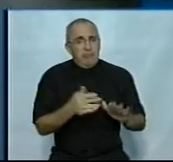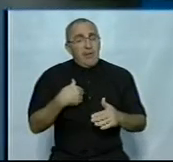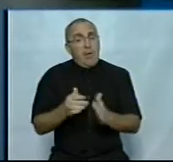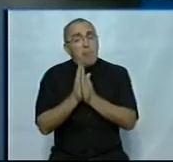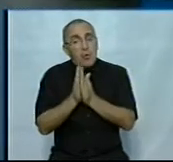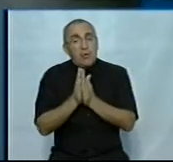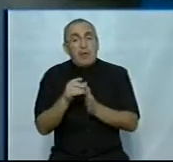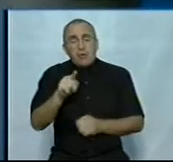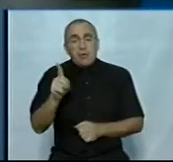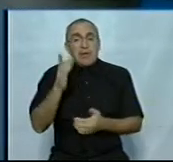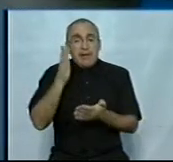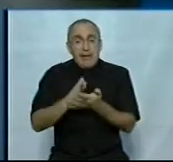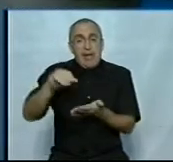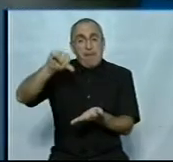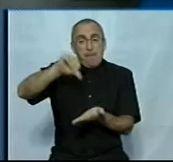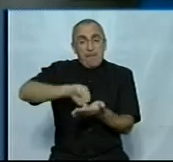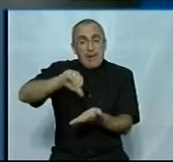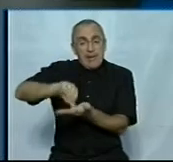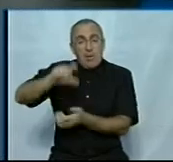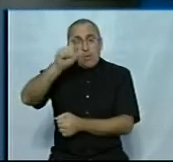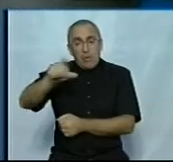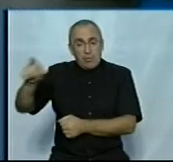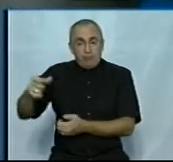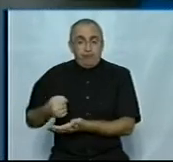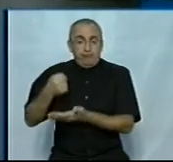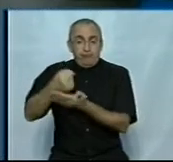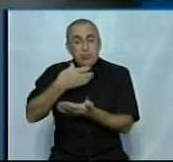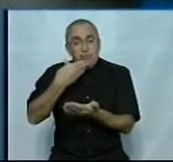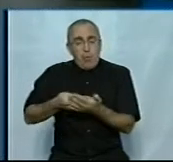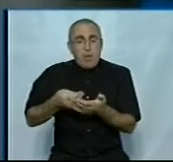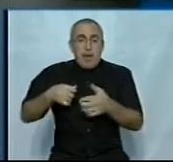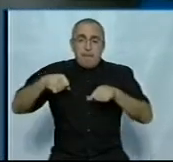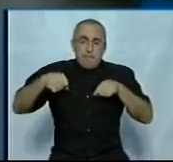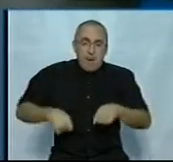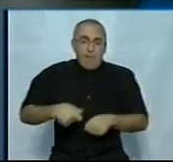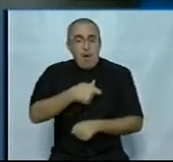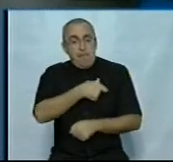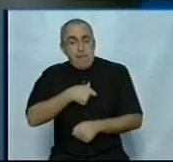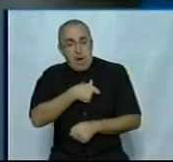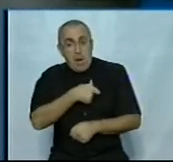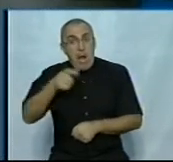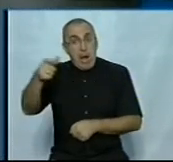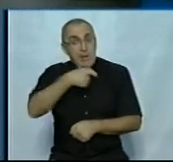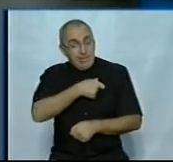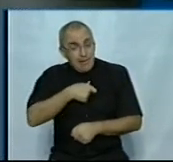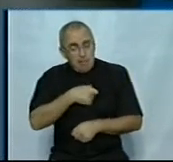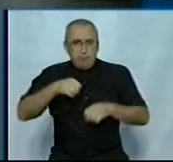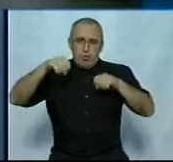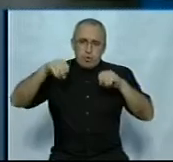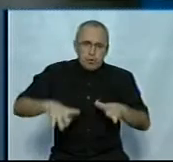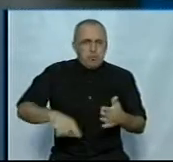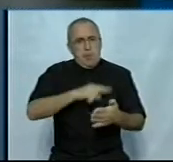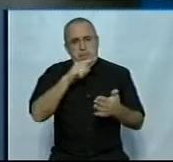те, що є представництво. Люди делегують свої права депутатам, і депутати мають право вирішити